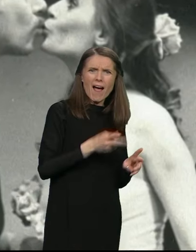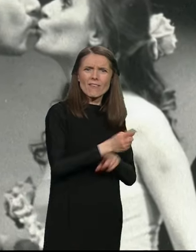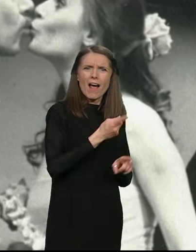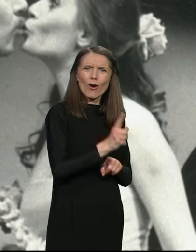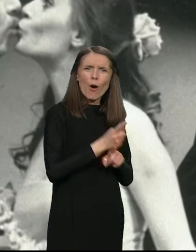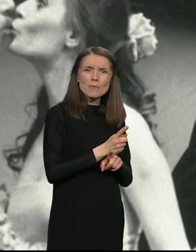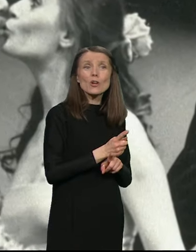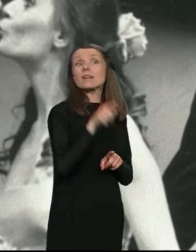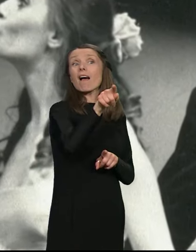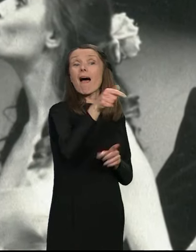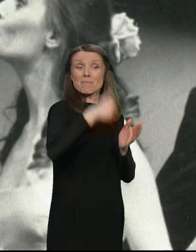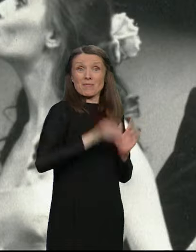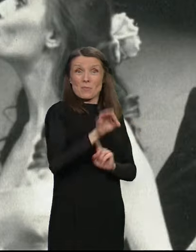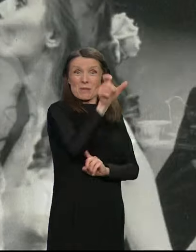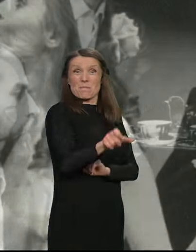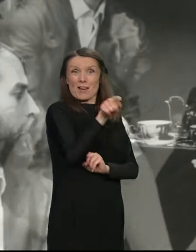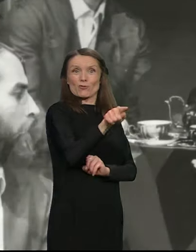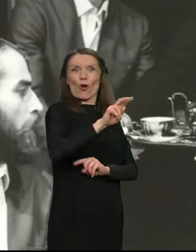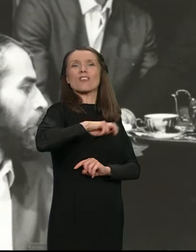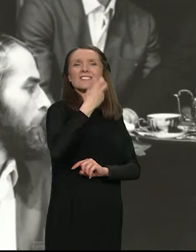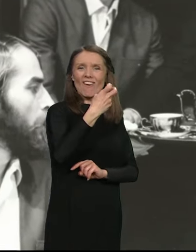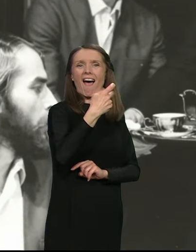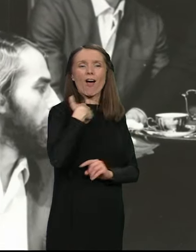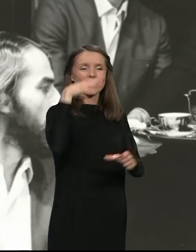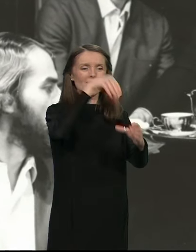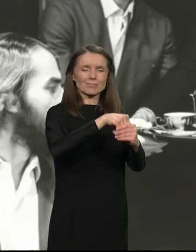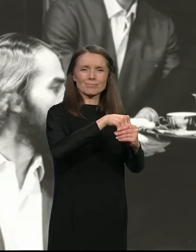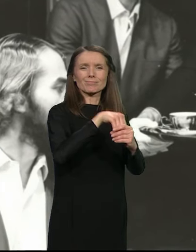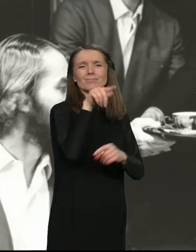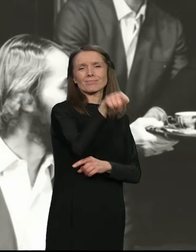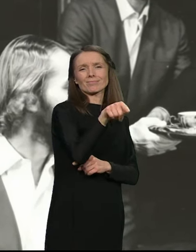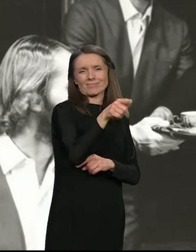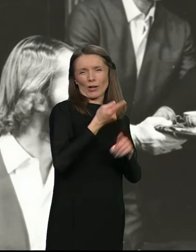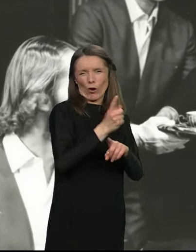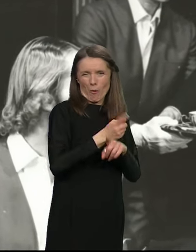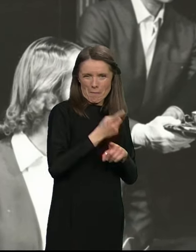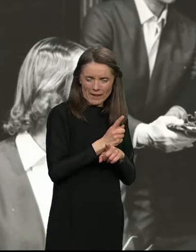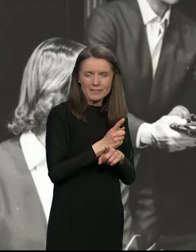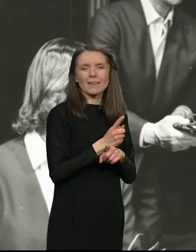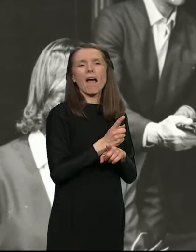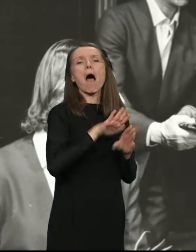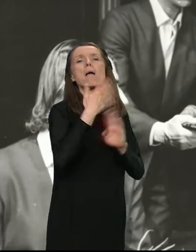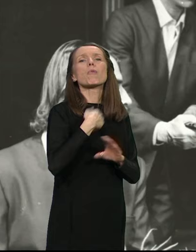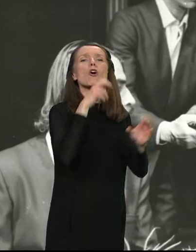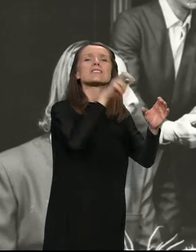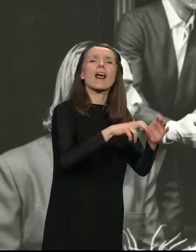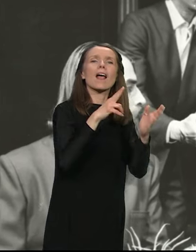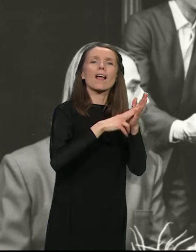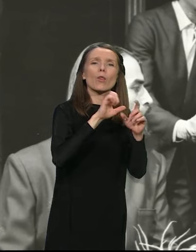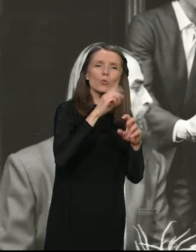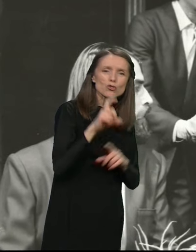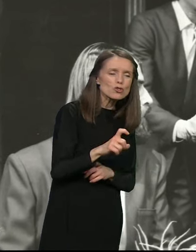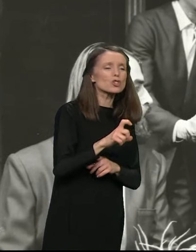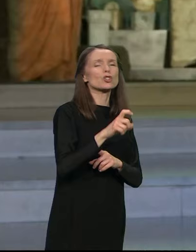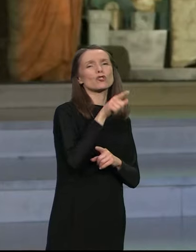ipak komedija, bila je kod njega. On je režirao Lepezu Ledi Vindermir. I onda sam igrala Nušića polako kod profesora